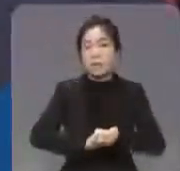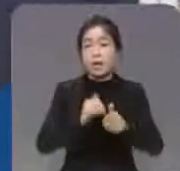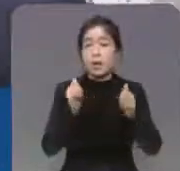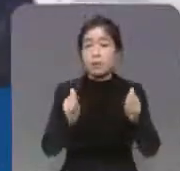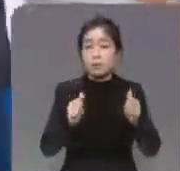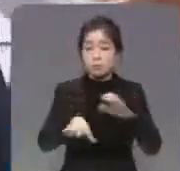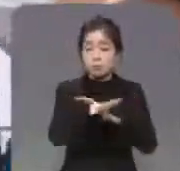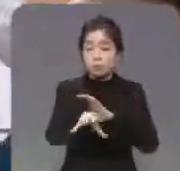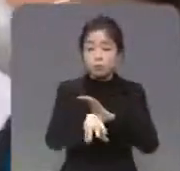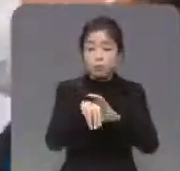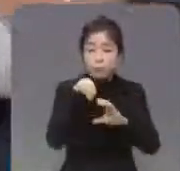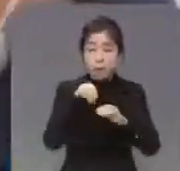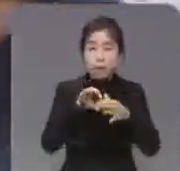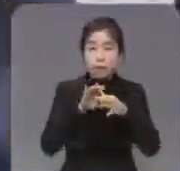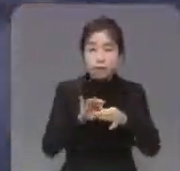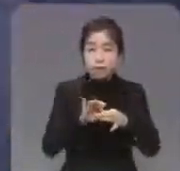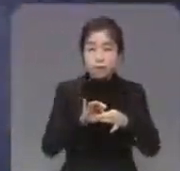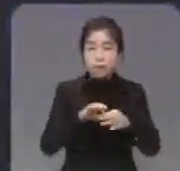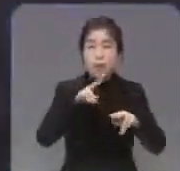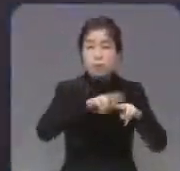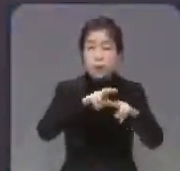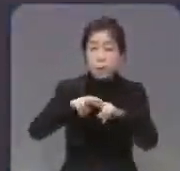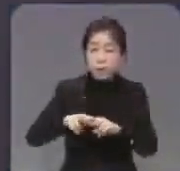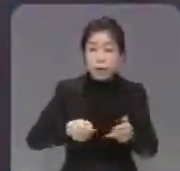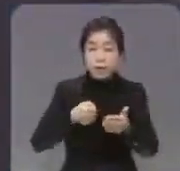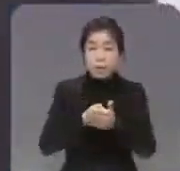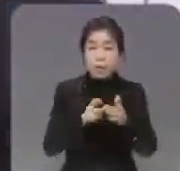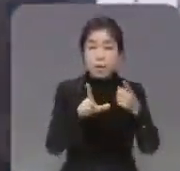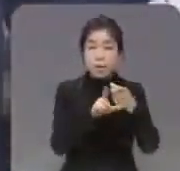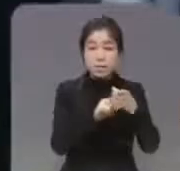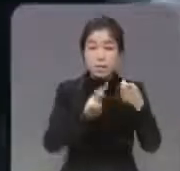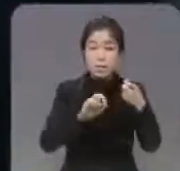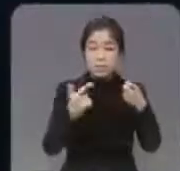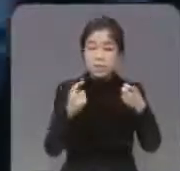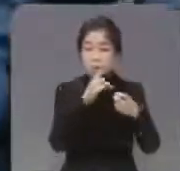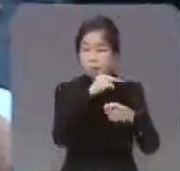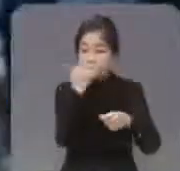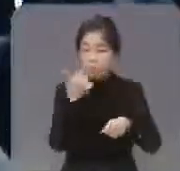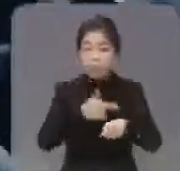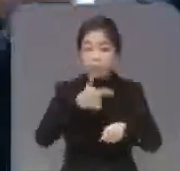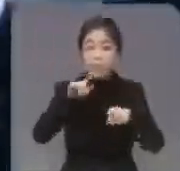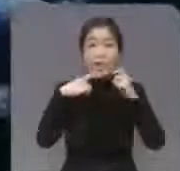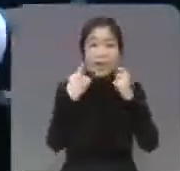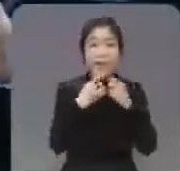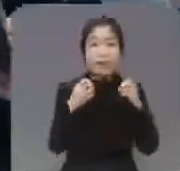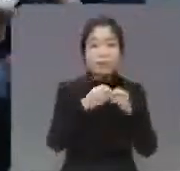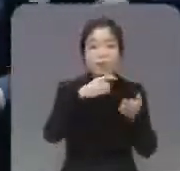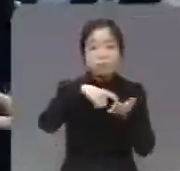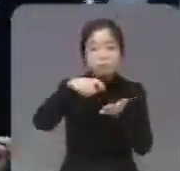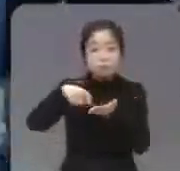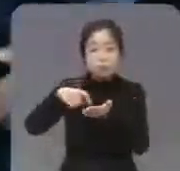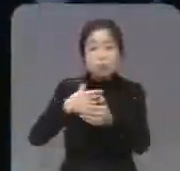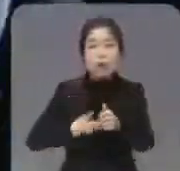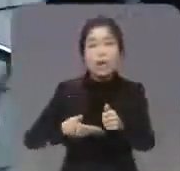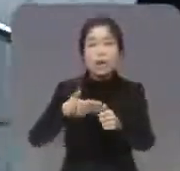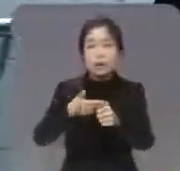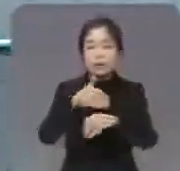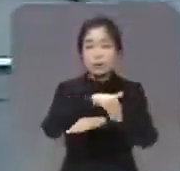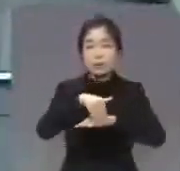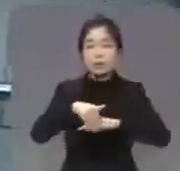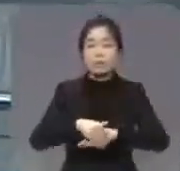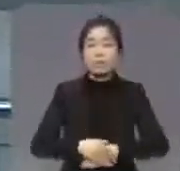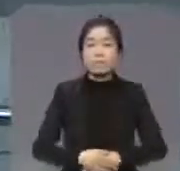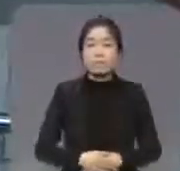법원은 추첨을 통해 방청석을 배정한 뒤 26일 오후 6시 개별 문자 메시지로 당사자에게 당첨